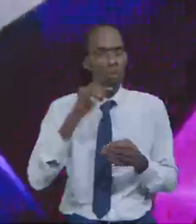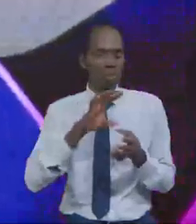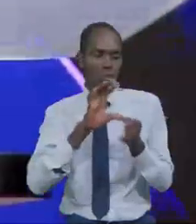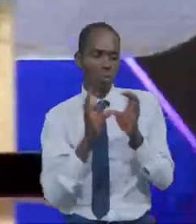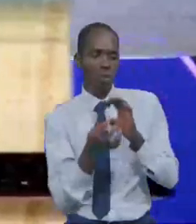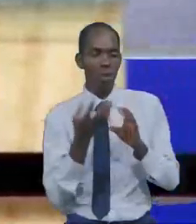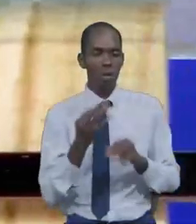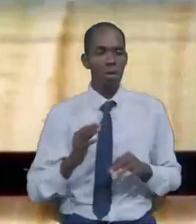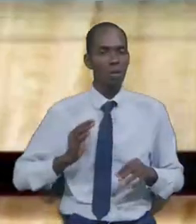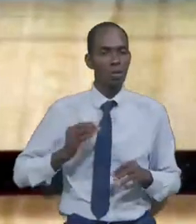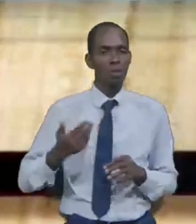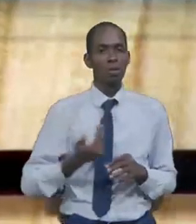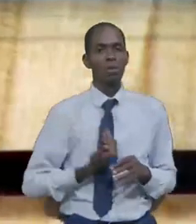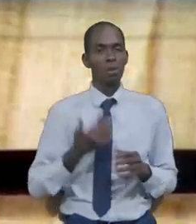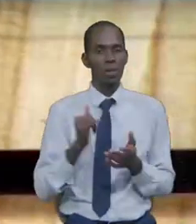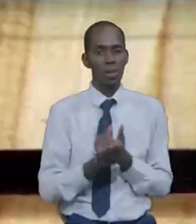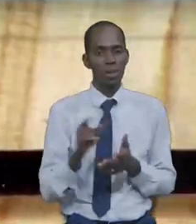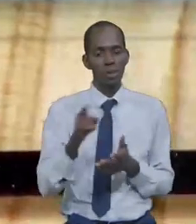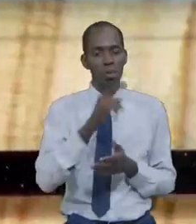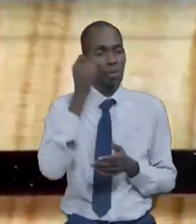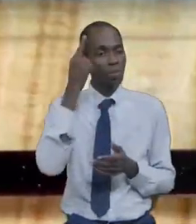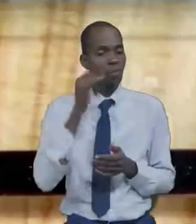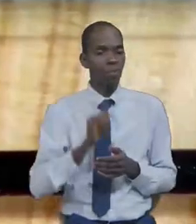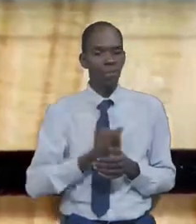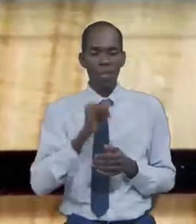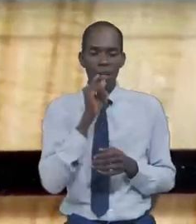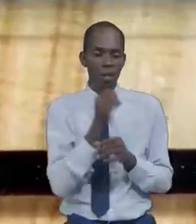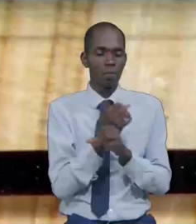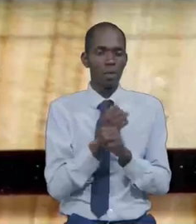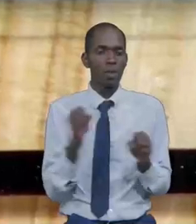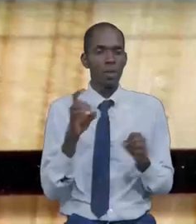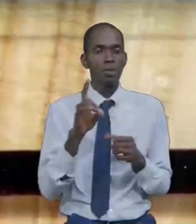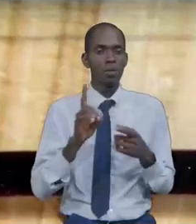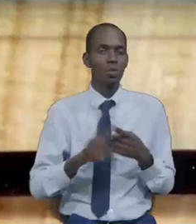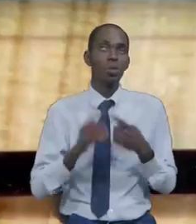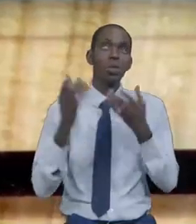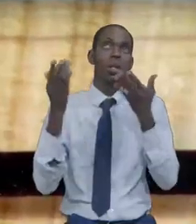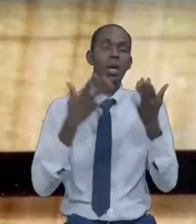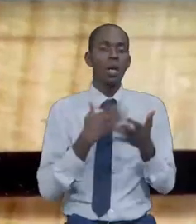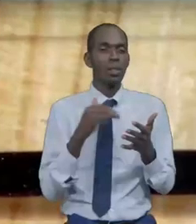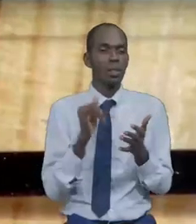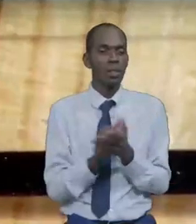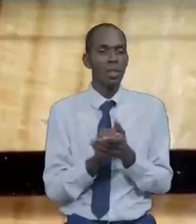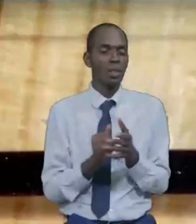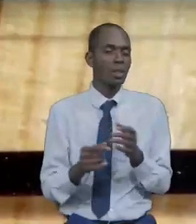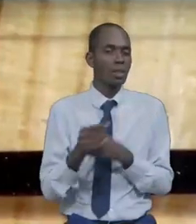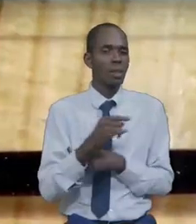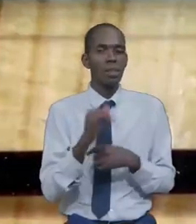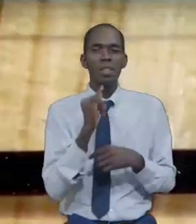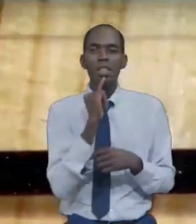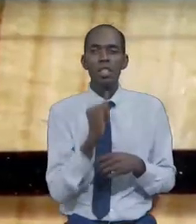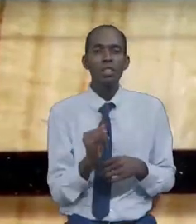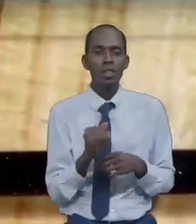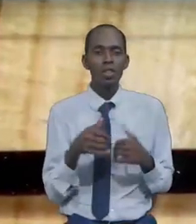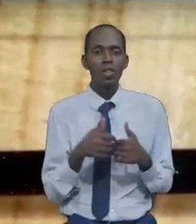âmes. Vous allez comprendre que je suis sauvé pour servir. Et ce jour-là, le jour-là est perdu lorsque vous